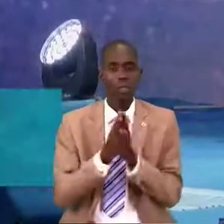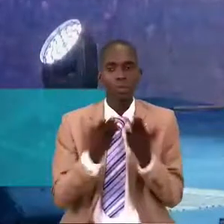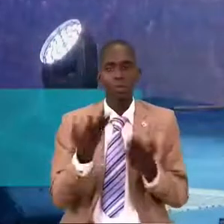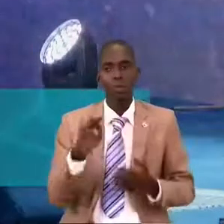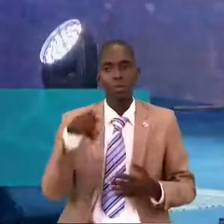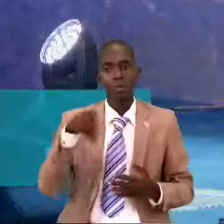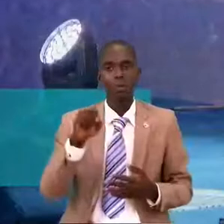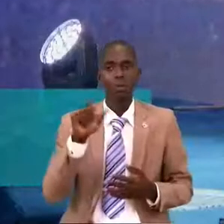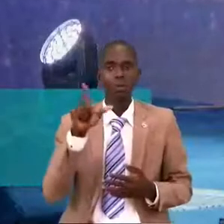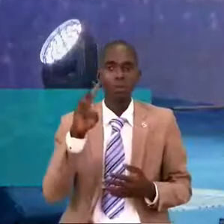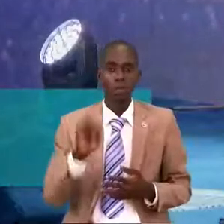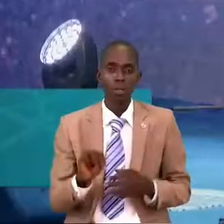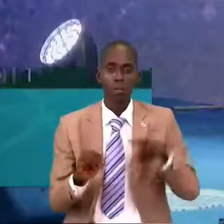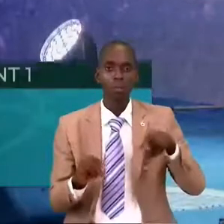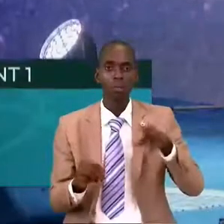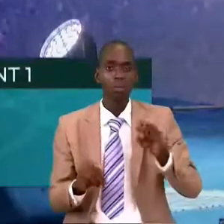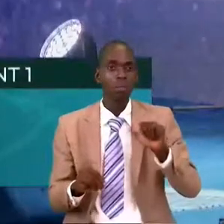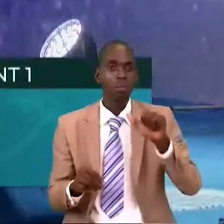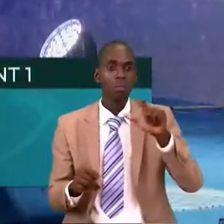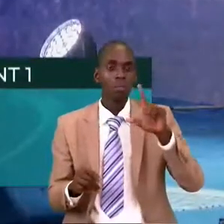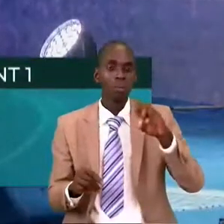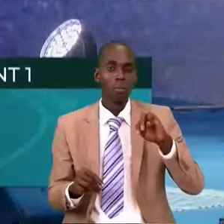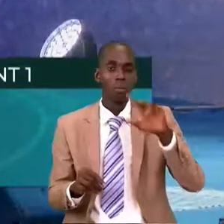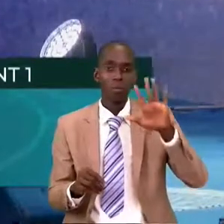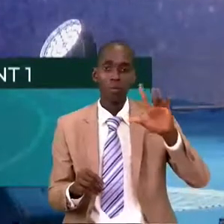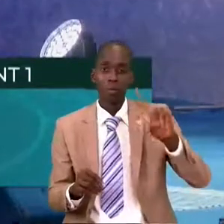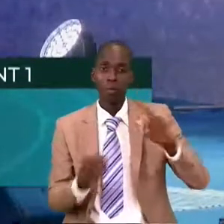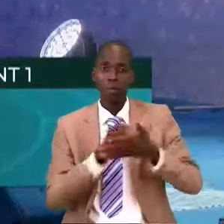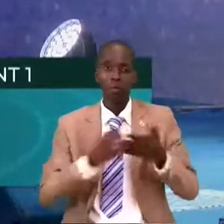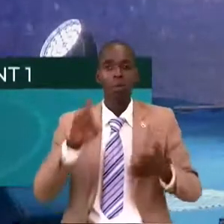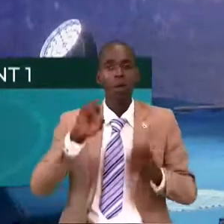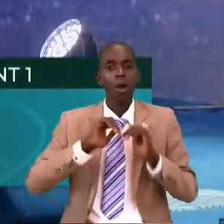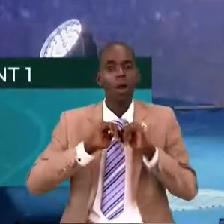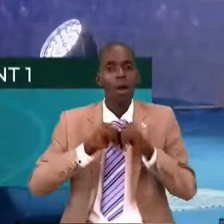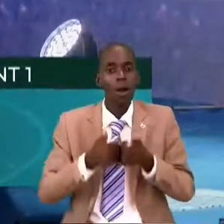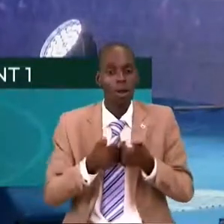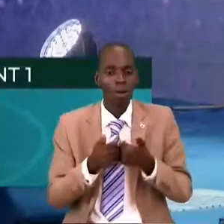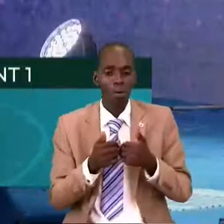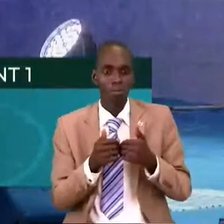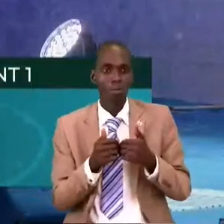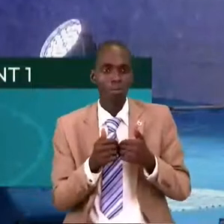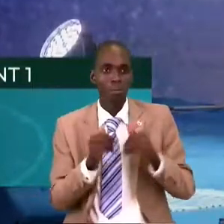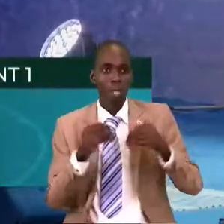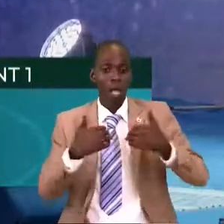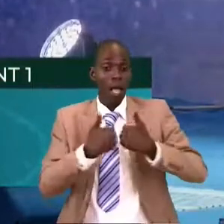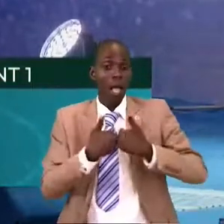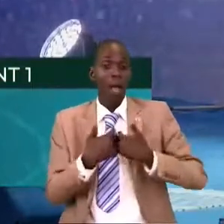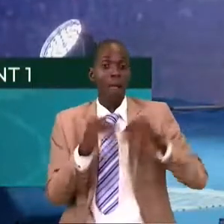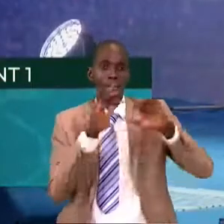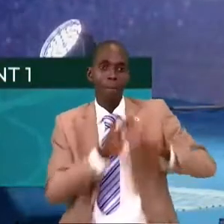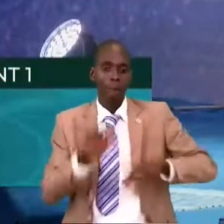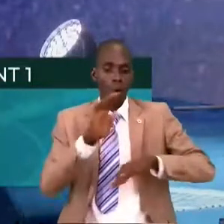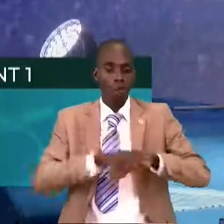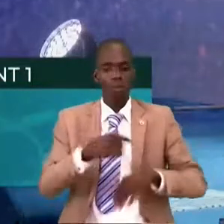Psaume 51, verset 3. Oh Dieu, aie pitié de moi. Ce n'est pas par le mérite. Le pardon n'est pas par le mérite.